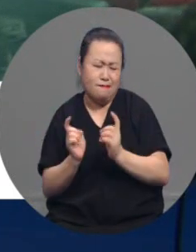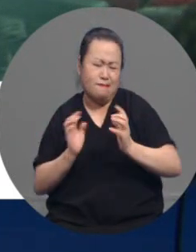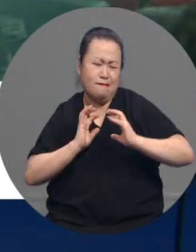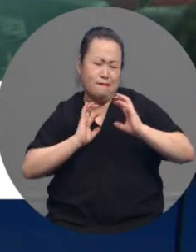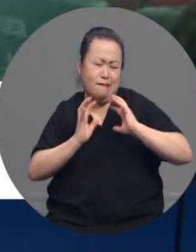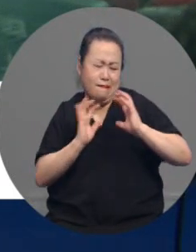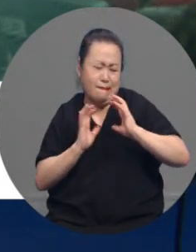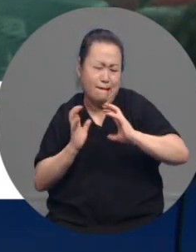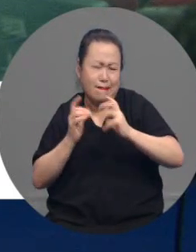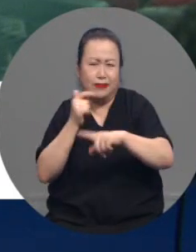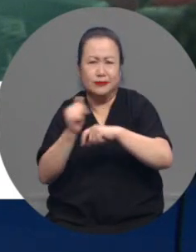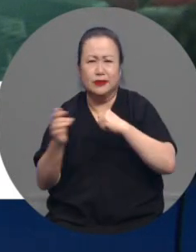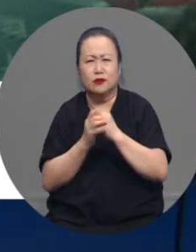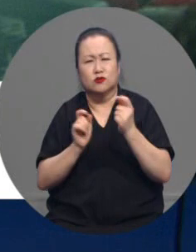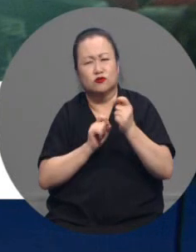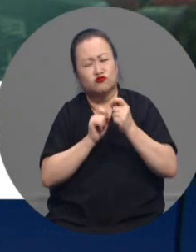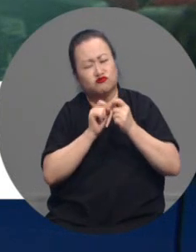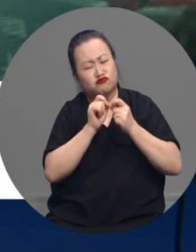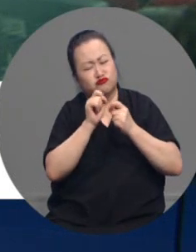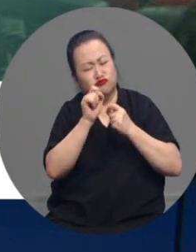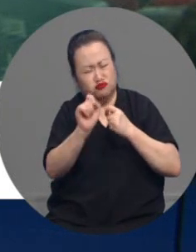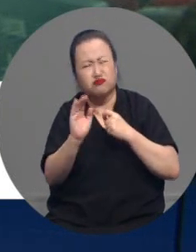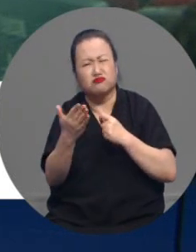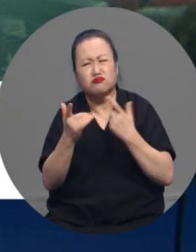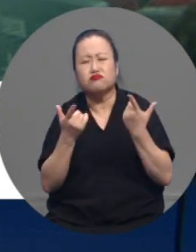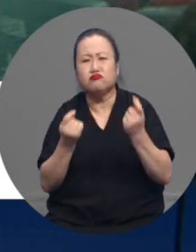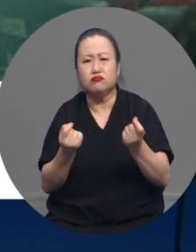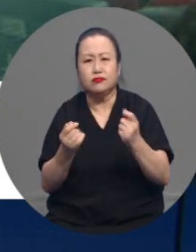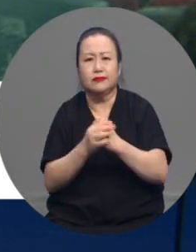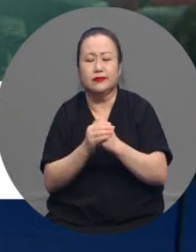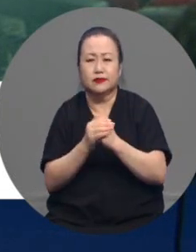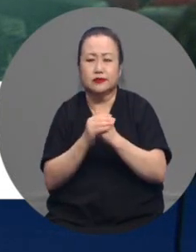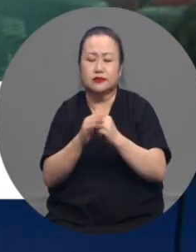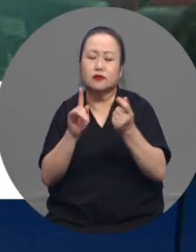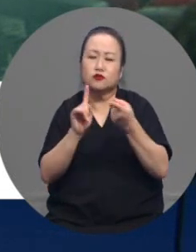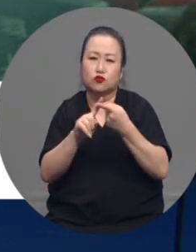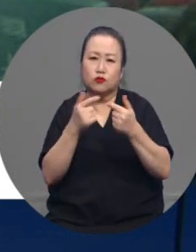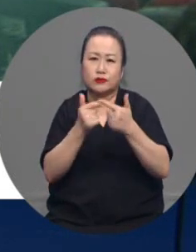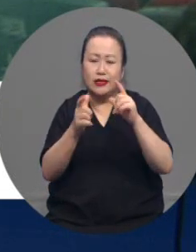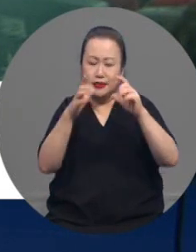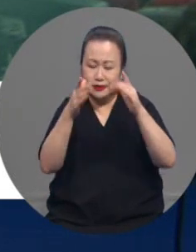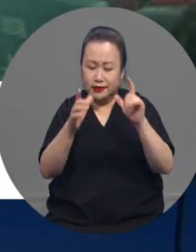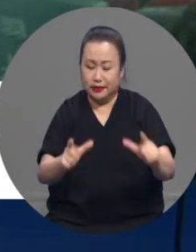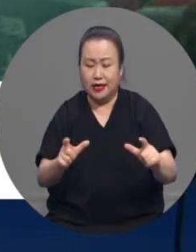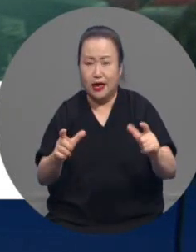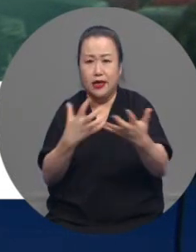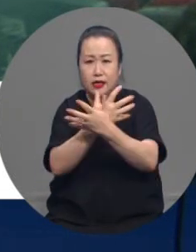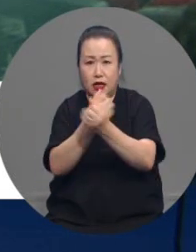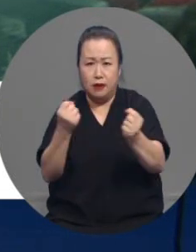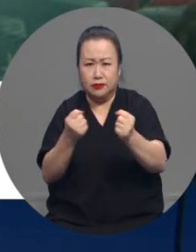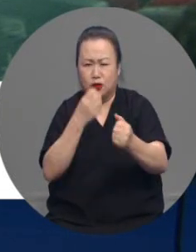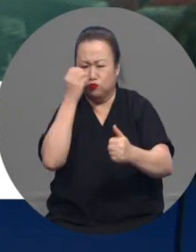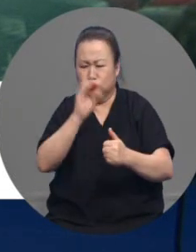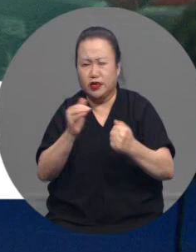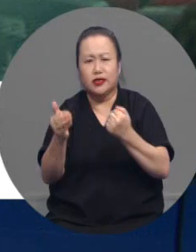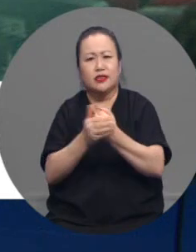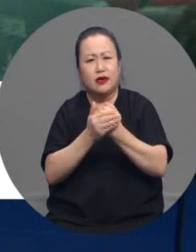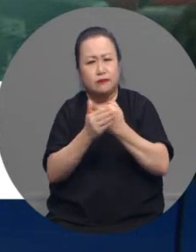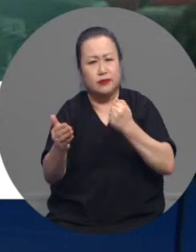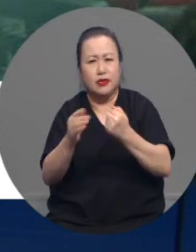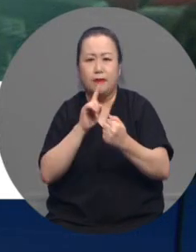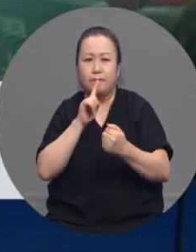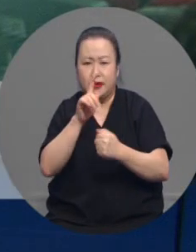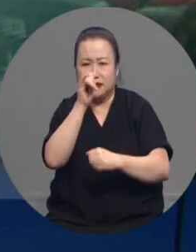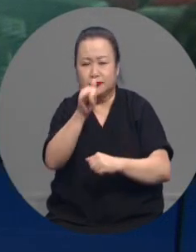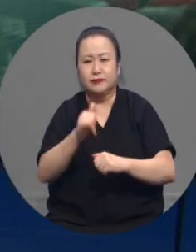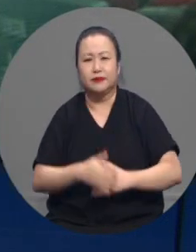점차 격해지고 또 장기화되는 모양새입니다. 그 배경을 두고 부산시가 협약서를 무시했기 때문이라는